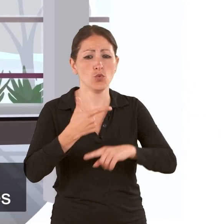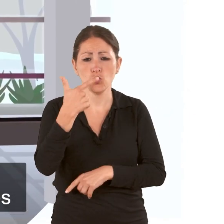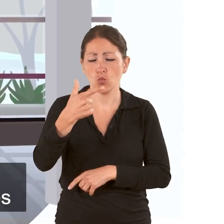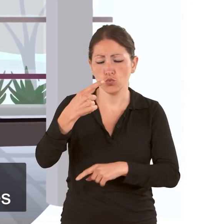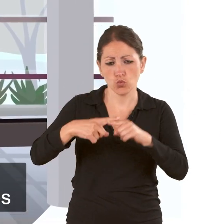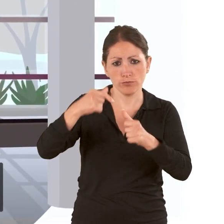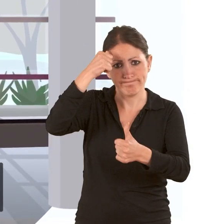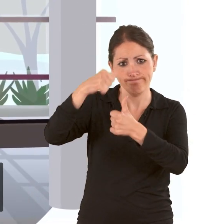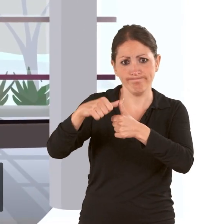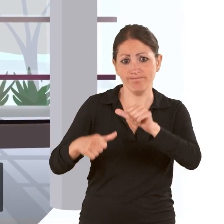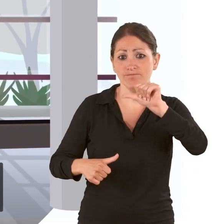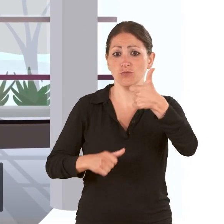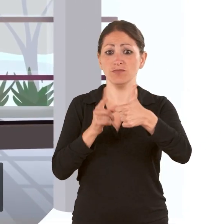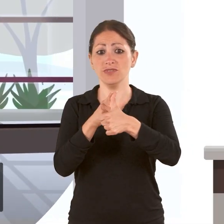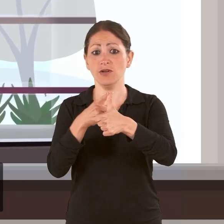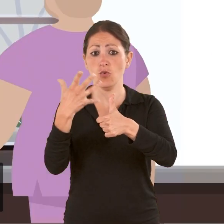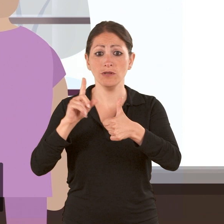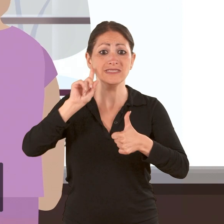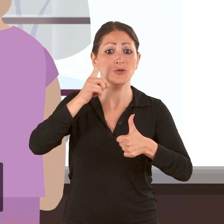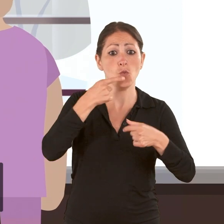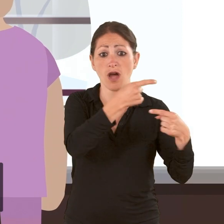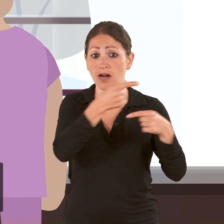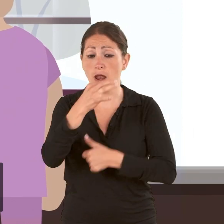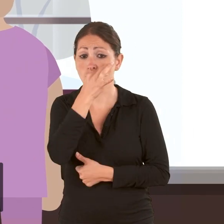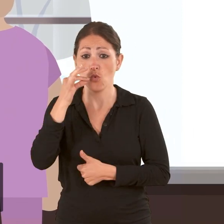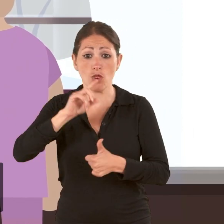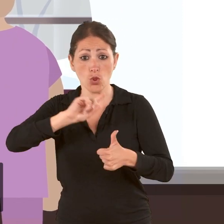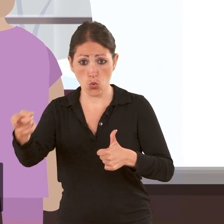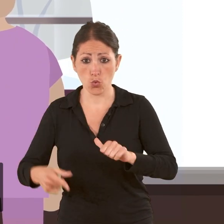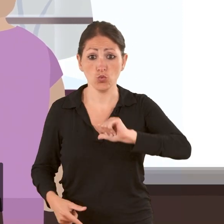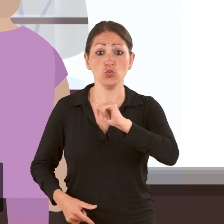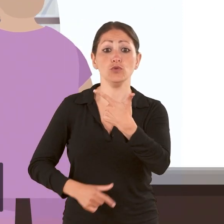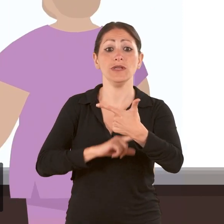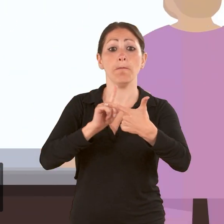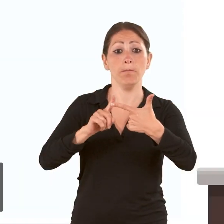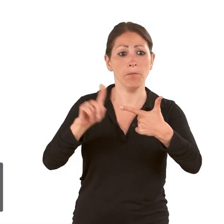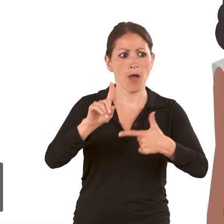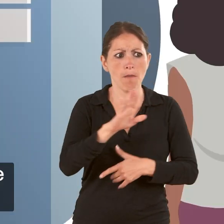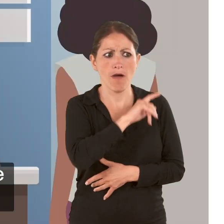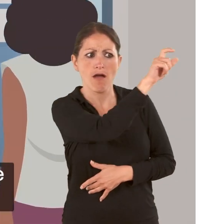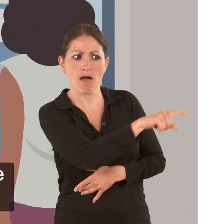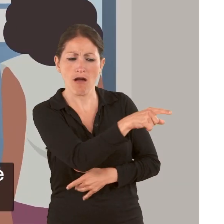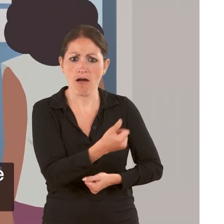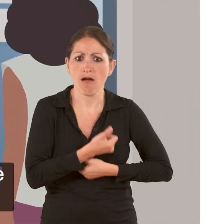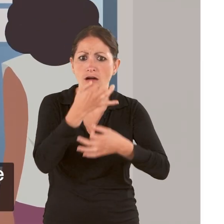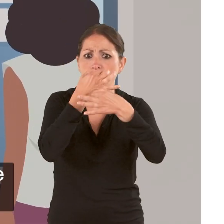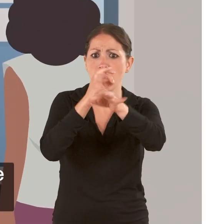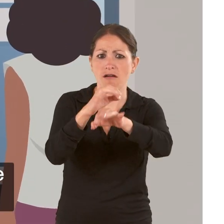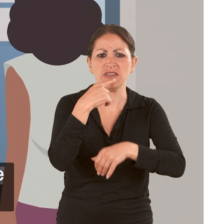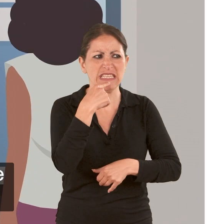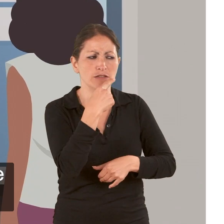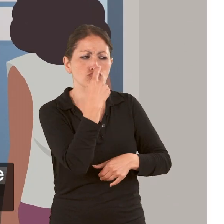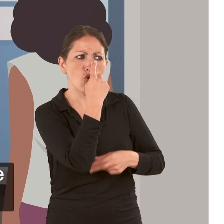malentendant, il y a 2 choses très simples à garder à l'esprit. Être sourd ne signifie pas être muet, et ce n'est pas parce que quelqu'un parle et semble